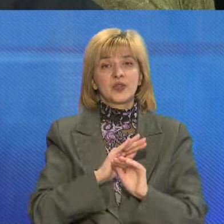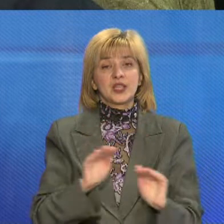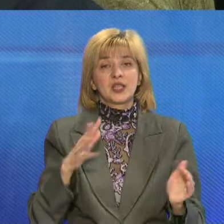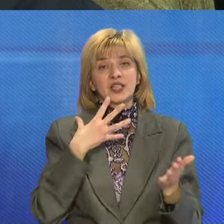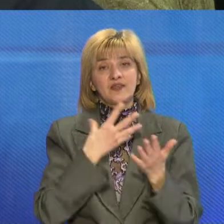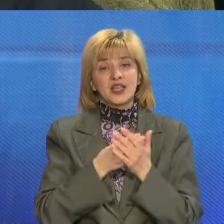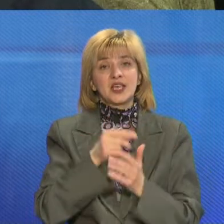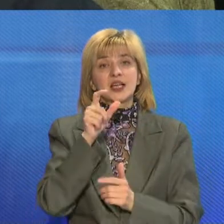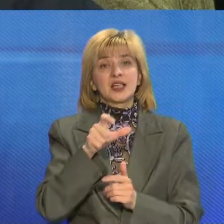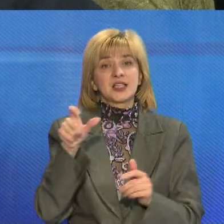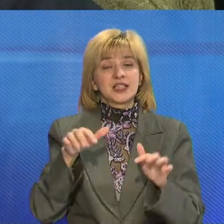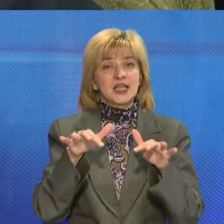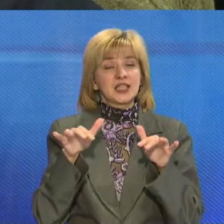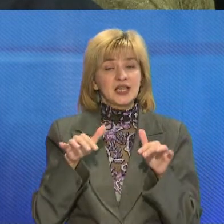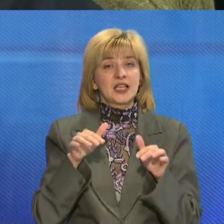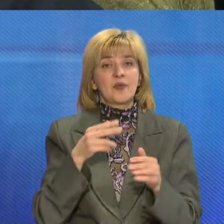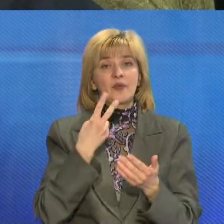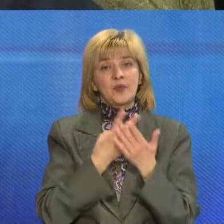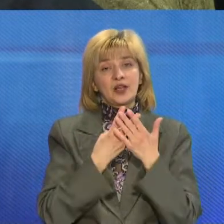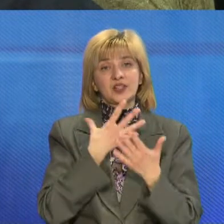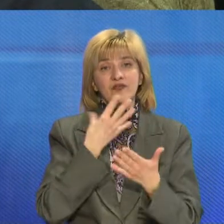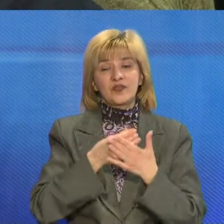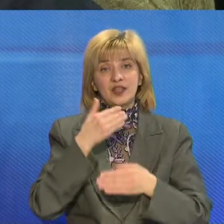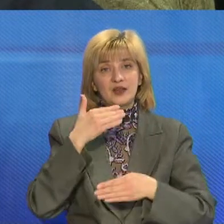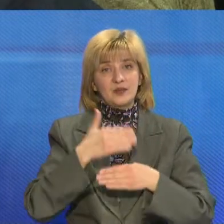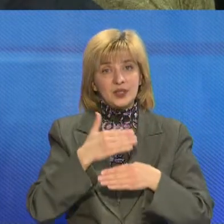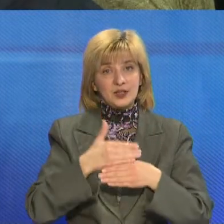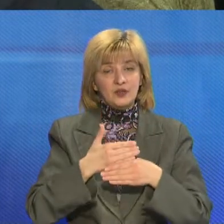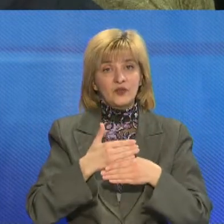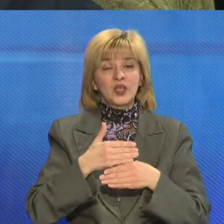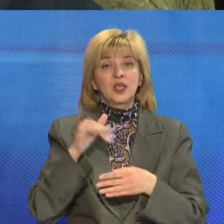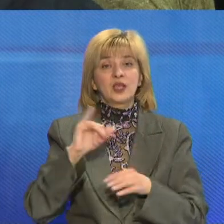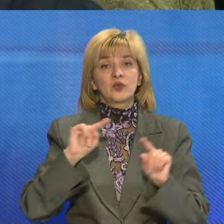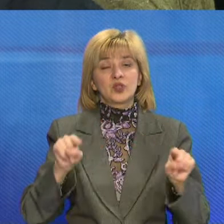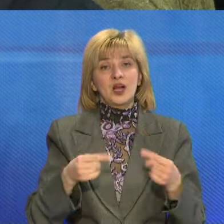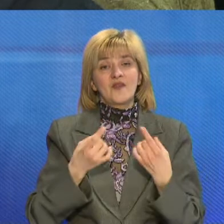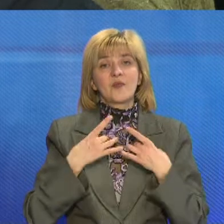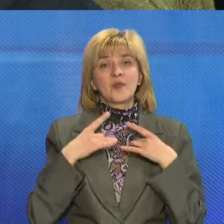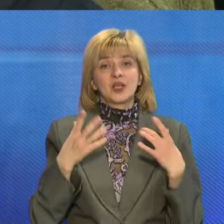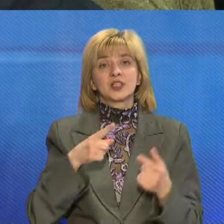своих зрителей, ставим для них постановки, устраиваем праздники. И скажу я, что